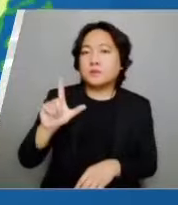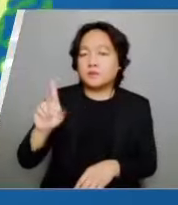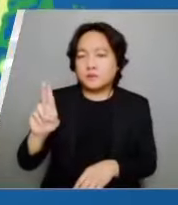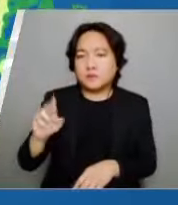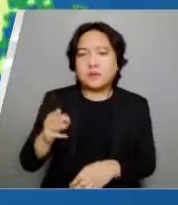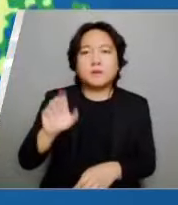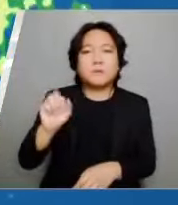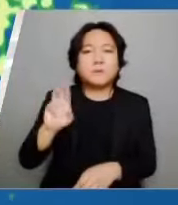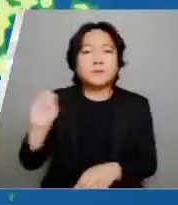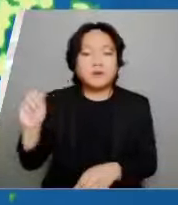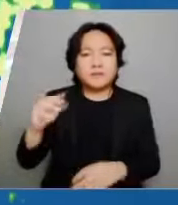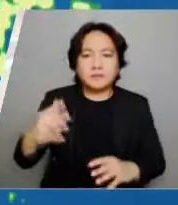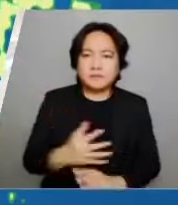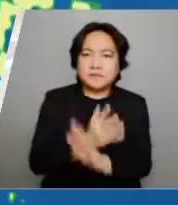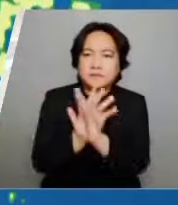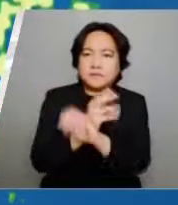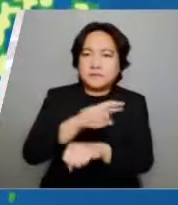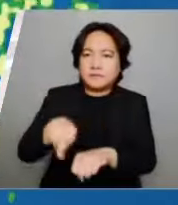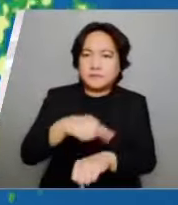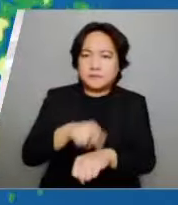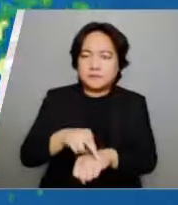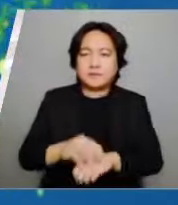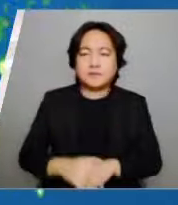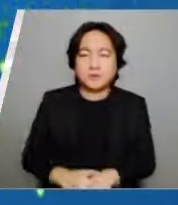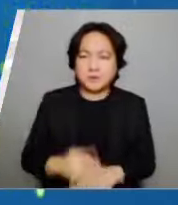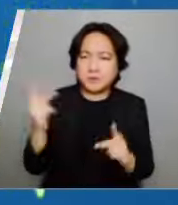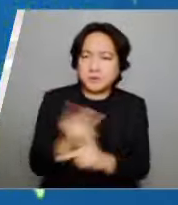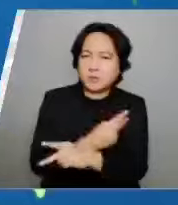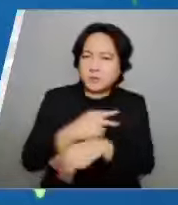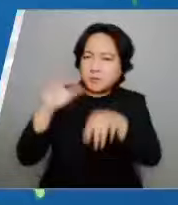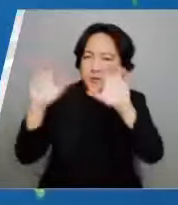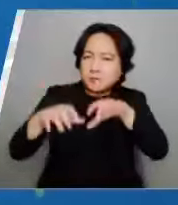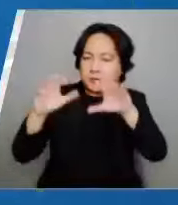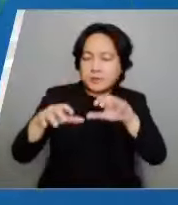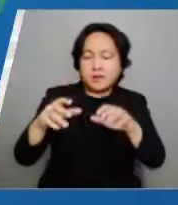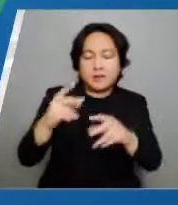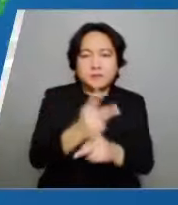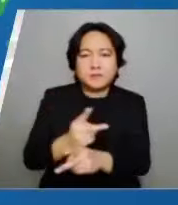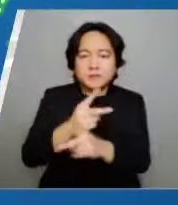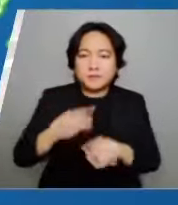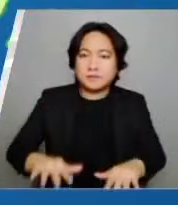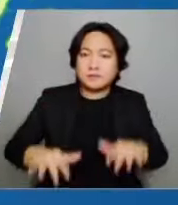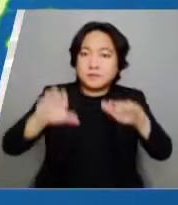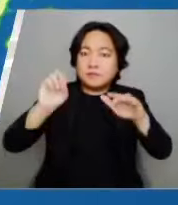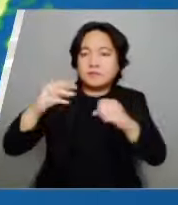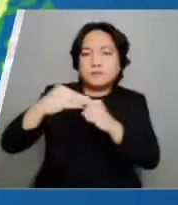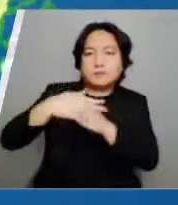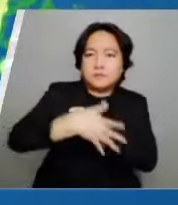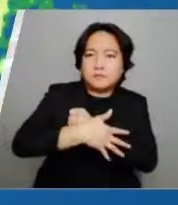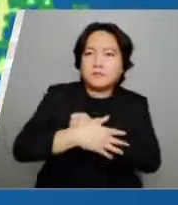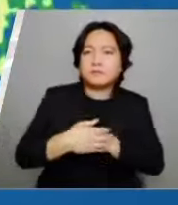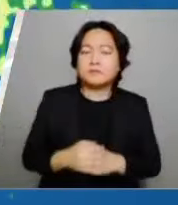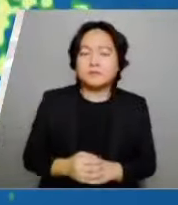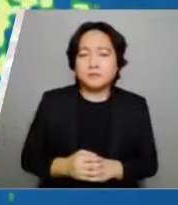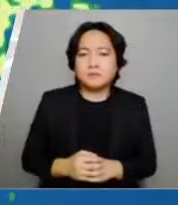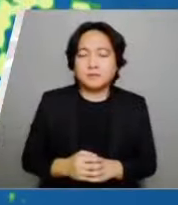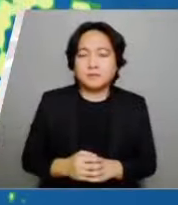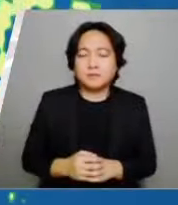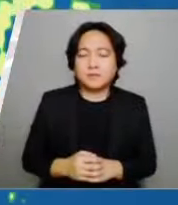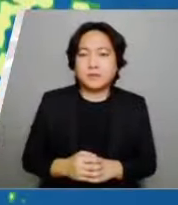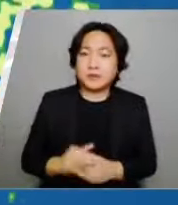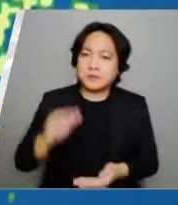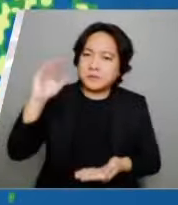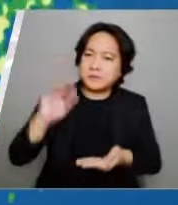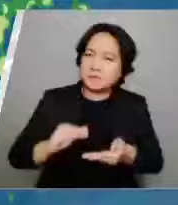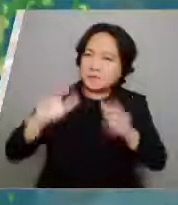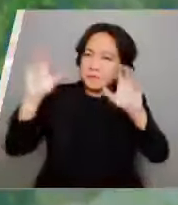Region. May matitinding ulan kaya maging alerto po sa banta na baha o landslide. Bagyaring mababawasan ang ulan, paglalim